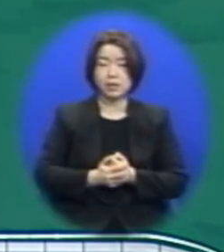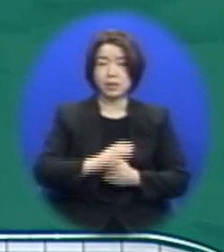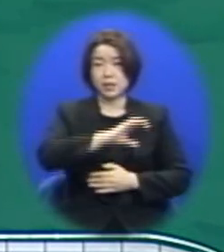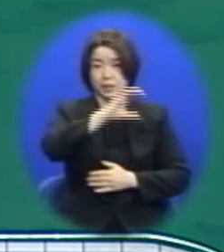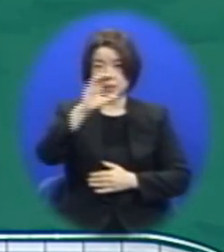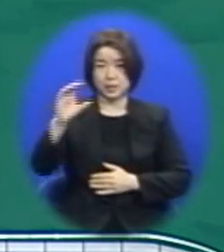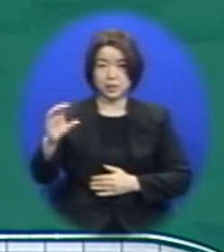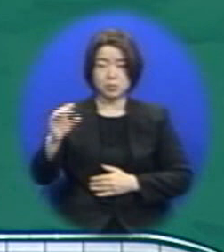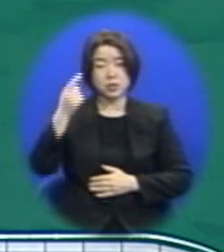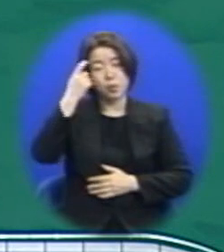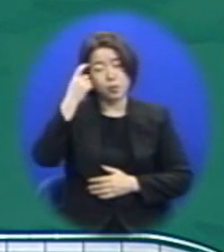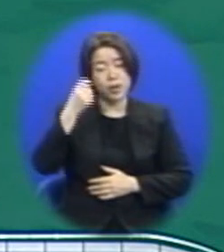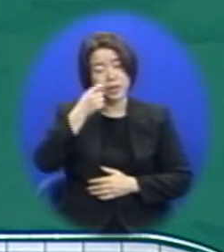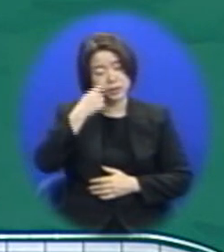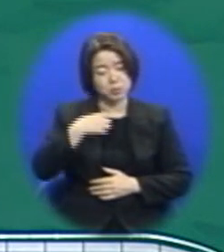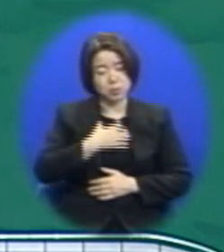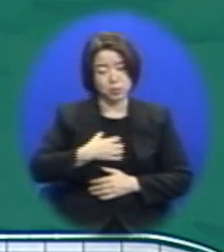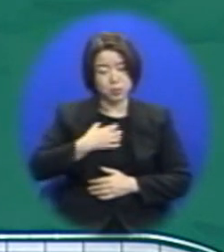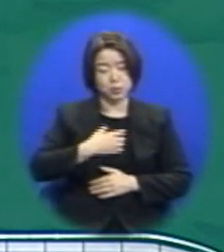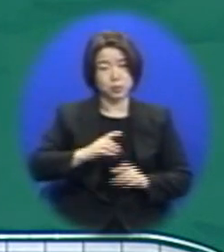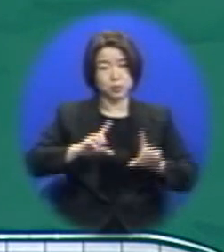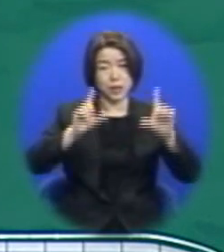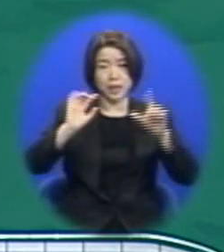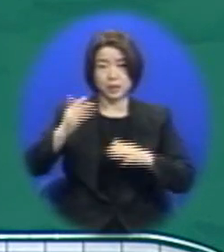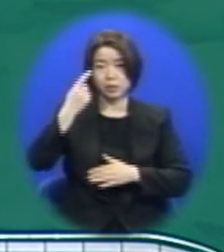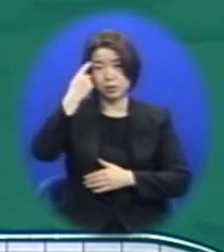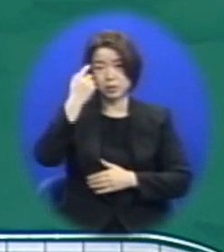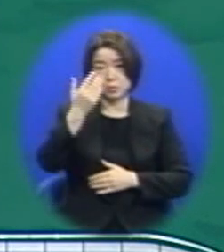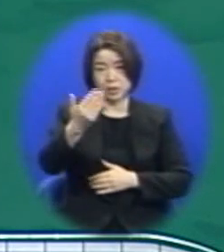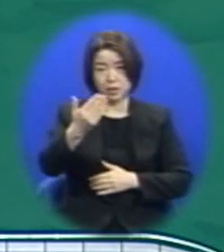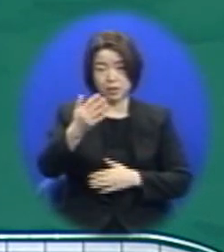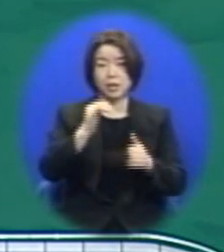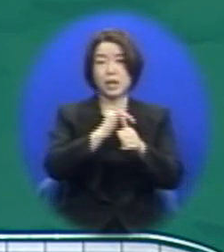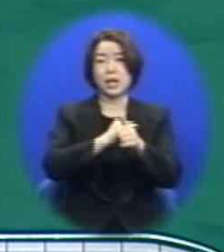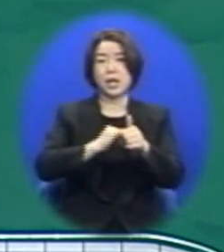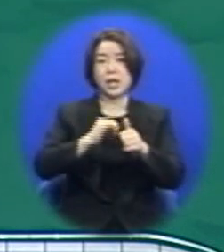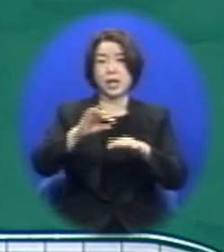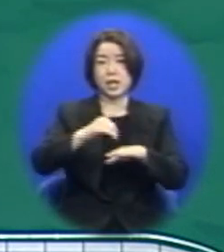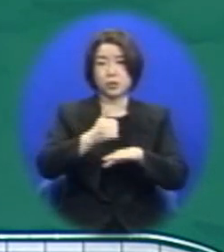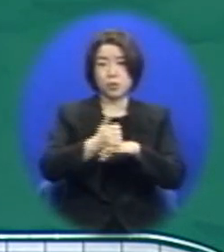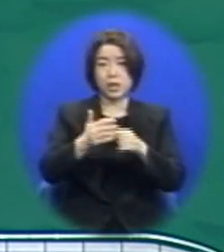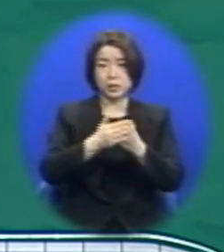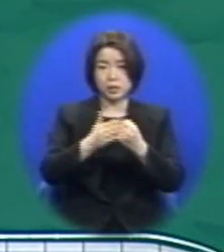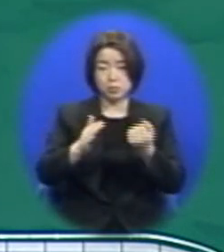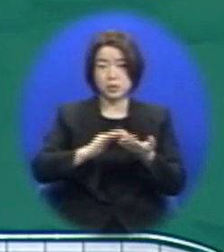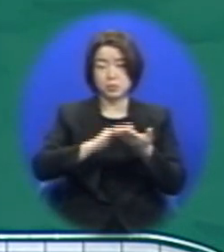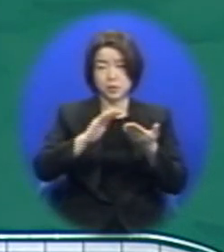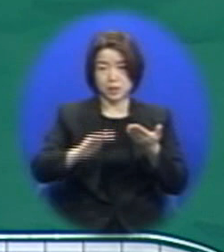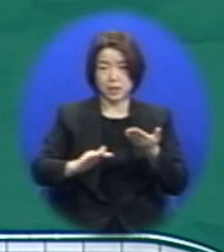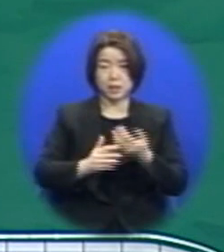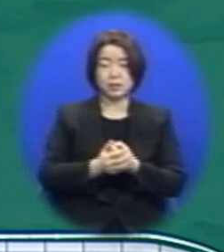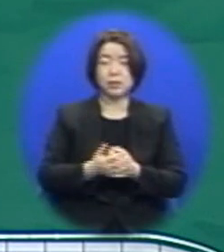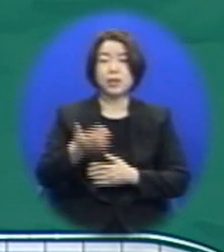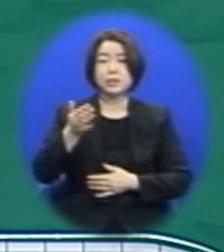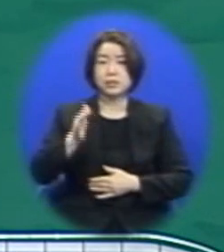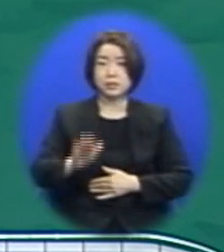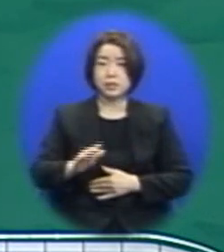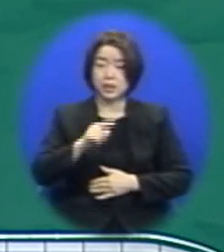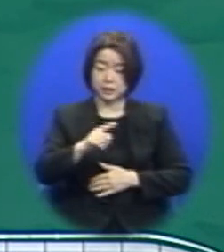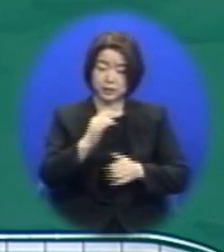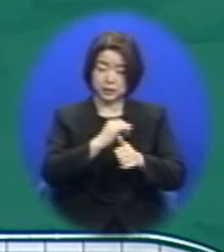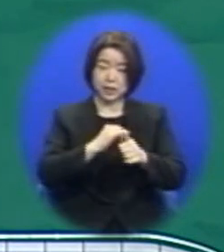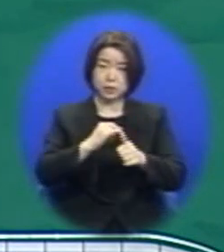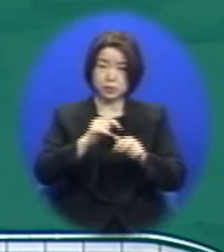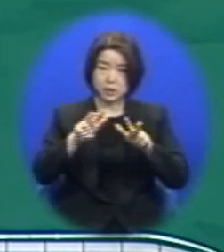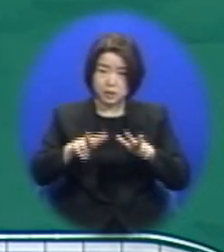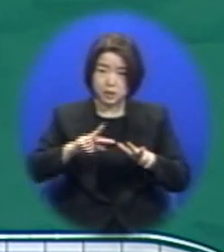크리스마스가 왜 슬프고 고통스러운 날이 되었지요? 헤롯 때문입니다. 그러나 그 헤롯은 지금도